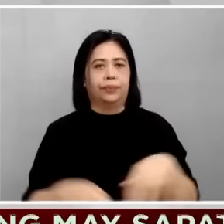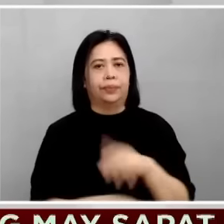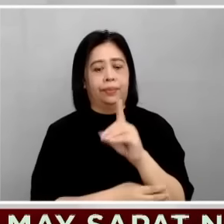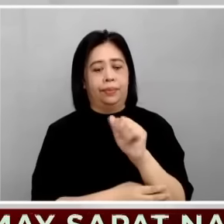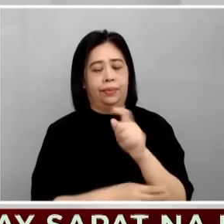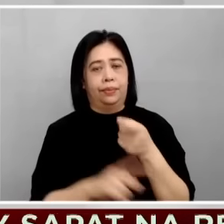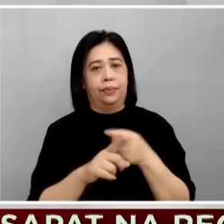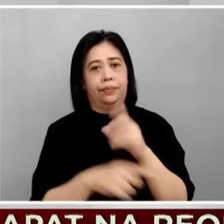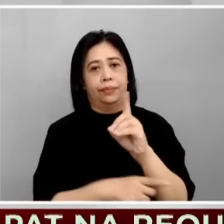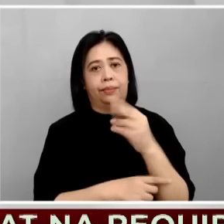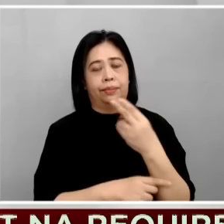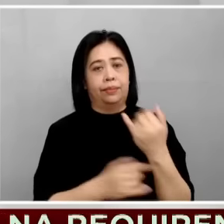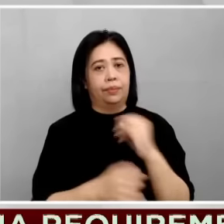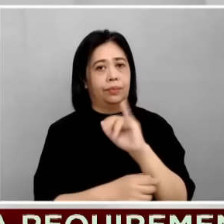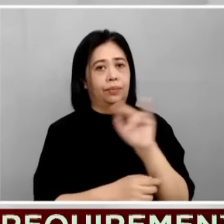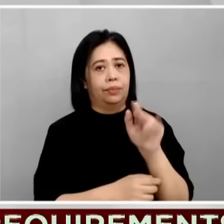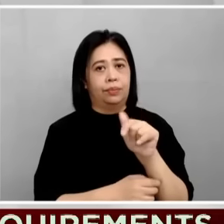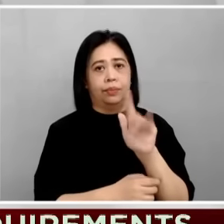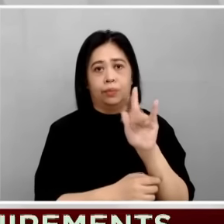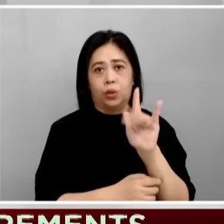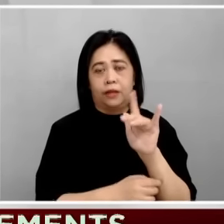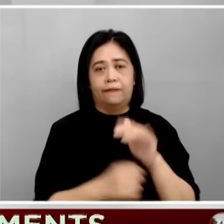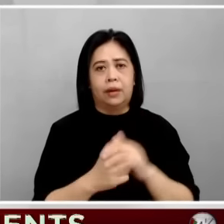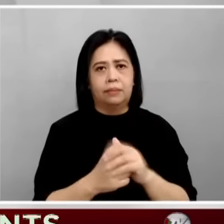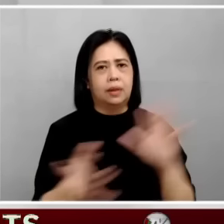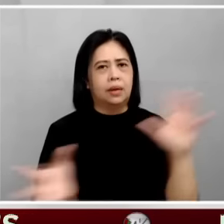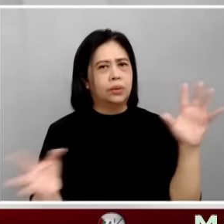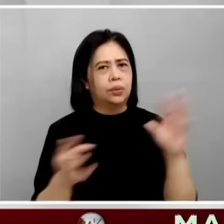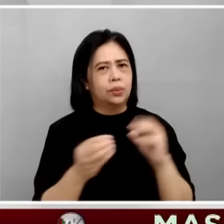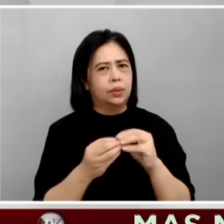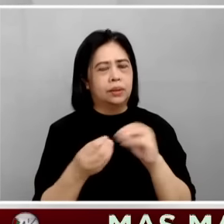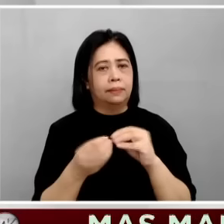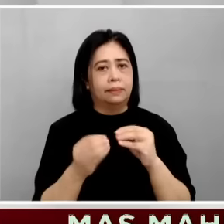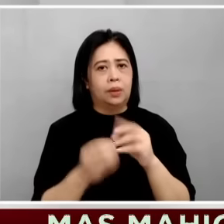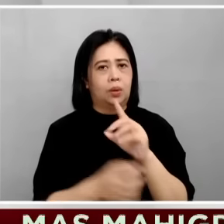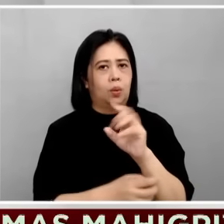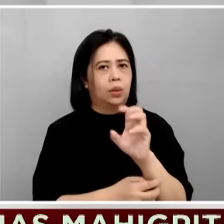of Health, as of July 25, may kabuuang bilang na